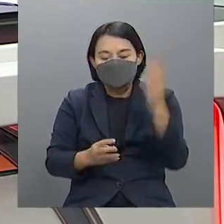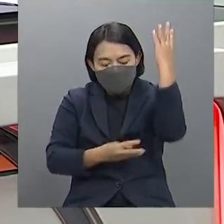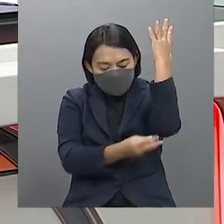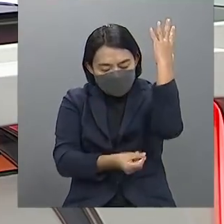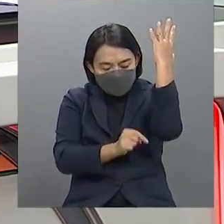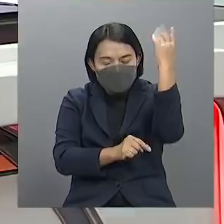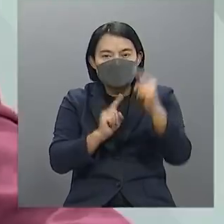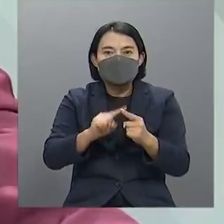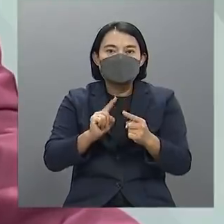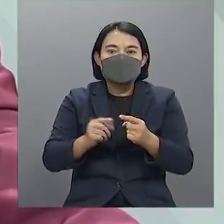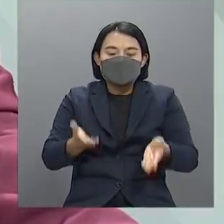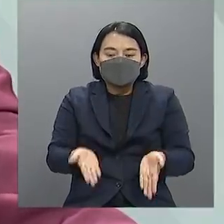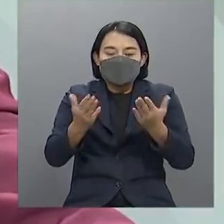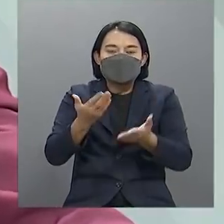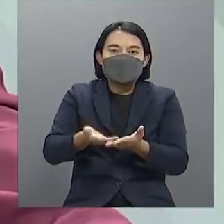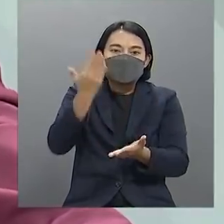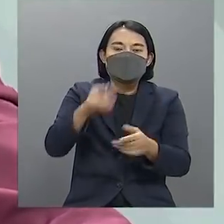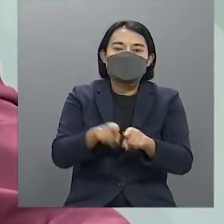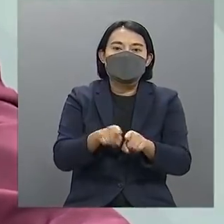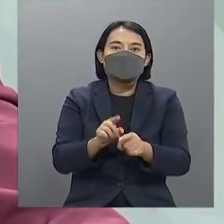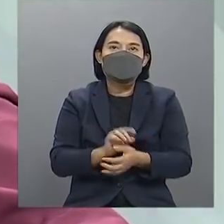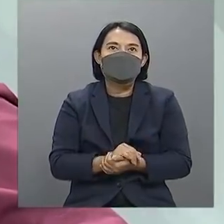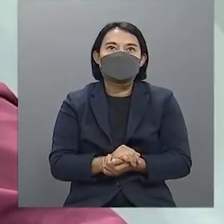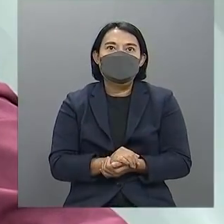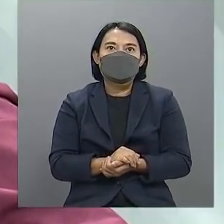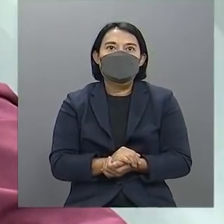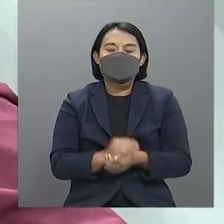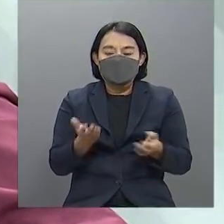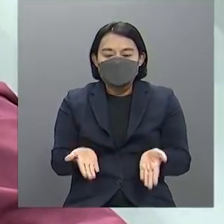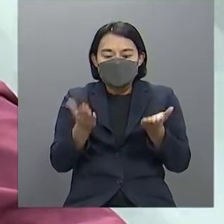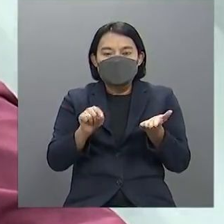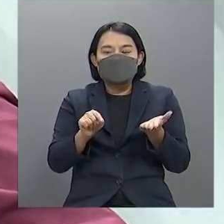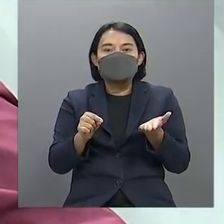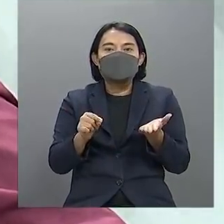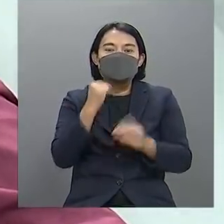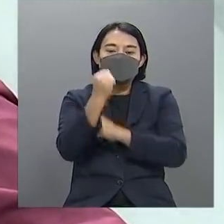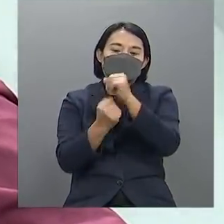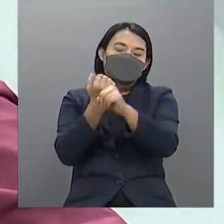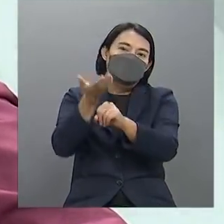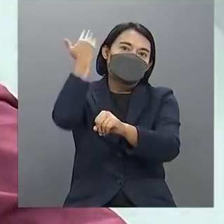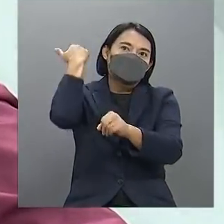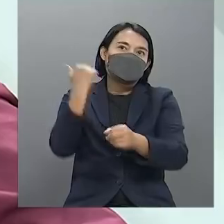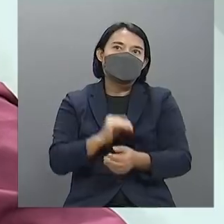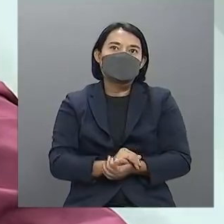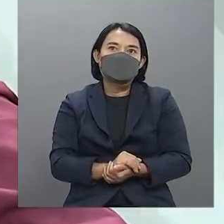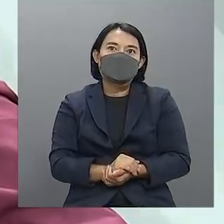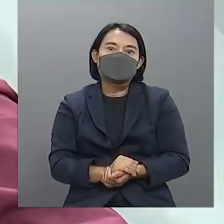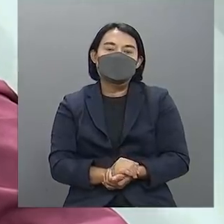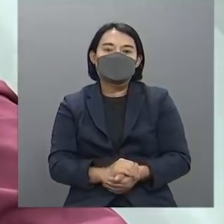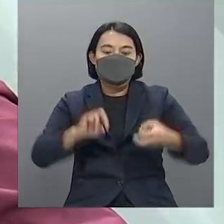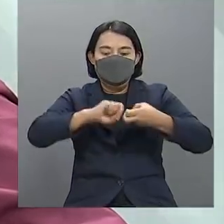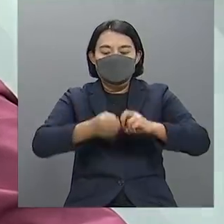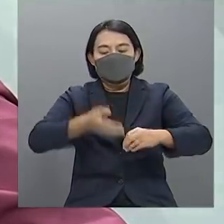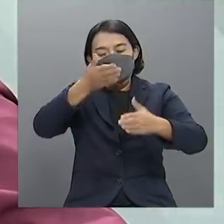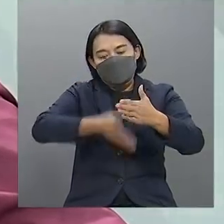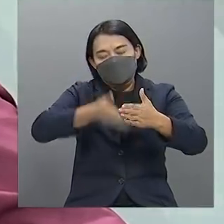พลังงานนี่แหละค่ะจริงๆราคาพวกนี้มันปรับเพิ่มขึ้นต่อเนื่องมาตั้งแต่ปีที่แล้วนะคะแต่พอมีวิกฤตก็ยิ่งเพิ่มไปขึ้นเรื่อยๆ